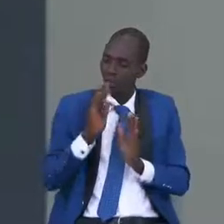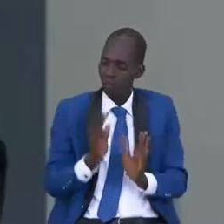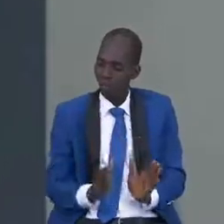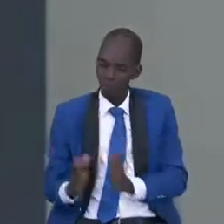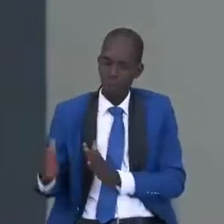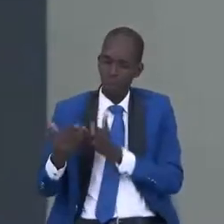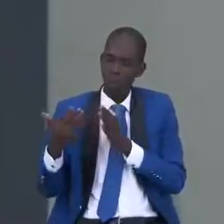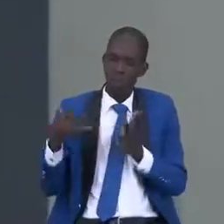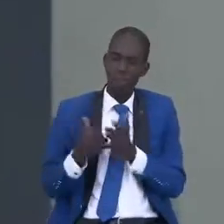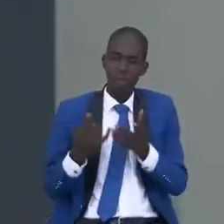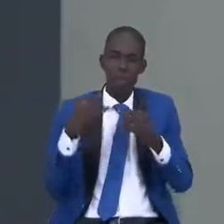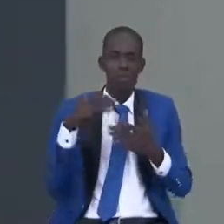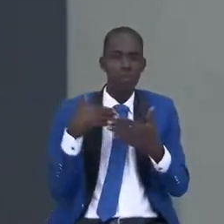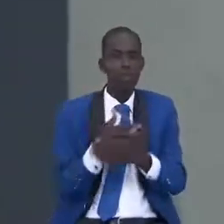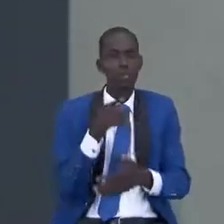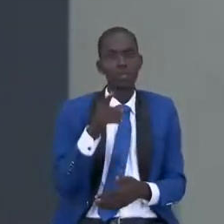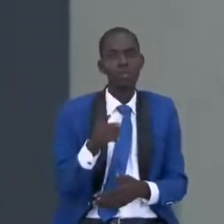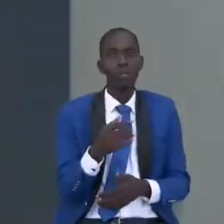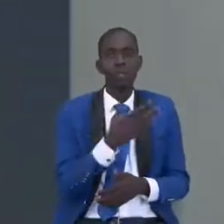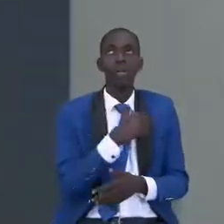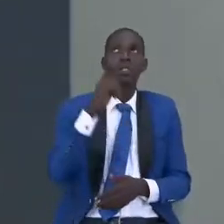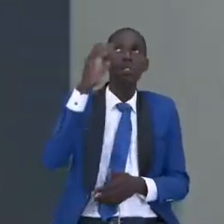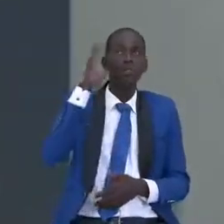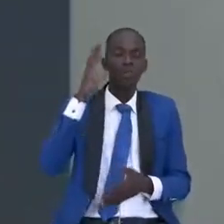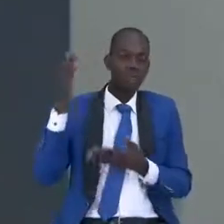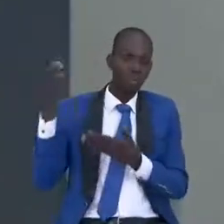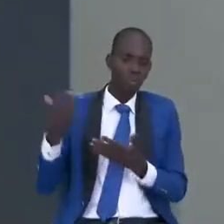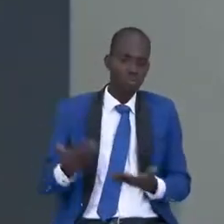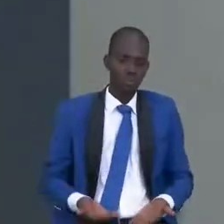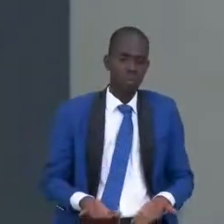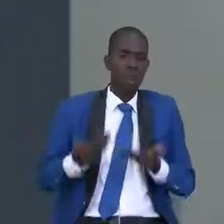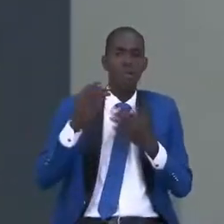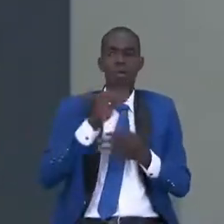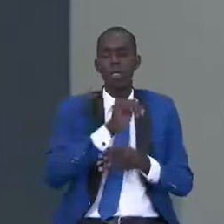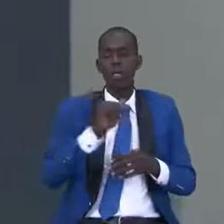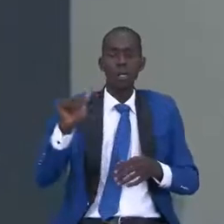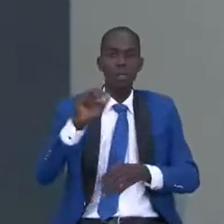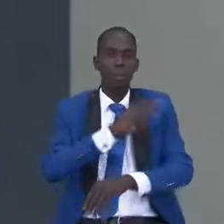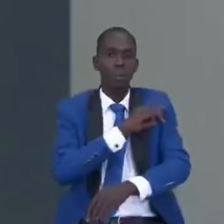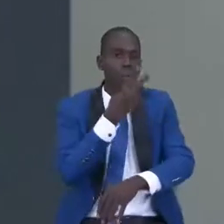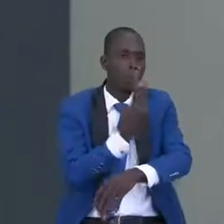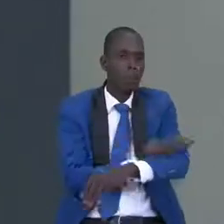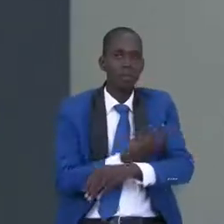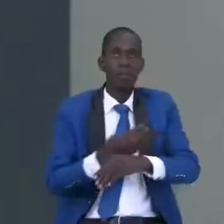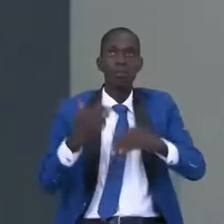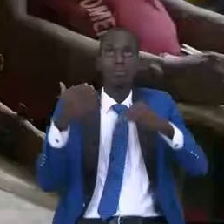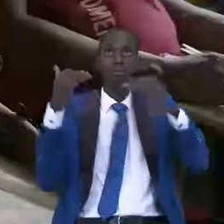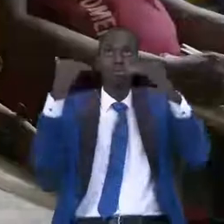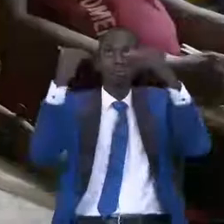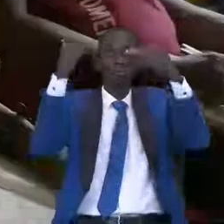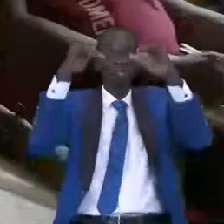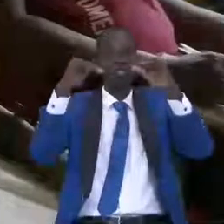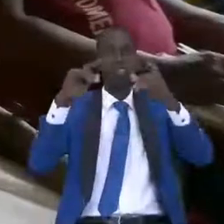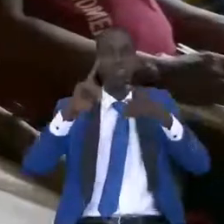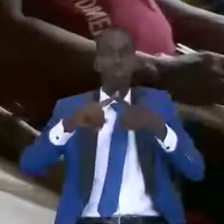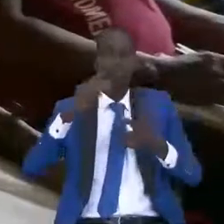te parvienne. Il va élever un étendard et il va arrêter cet